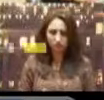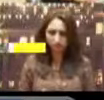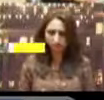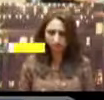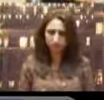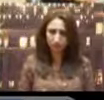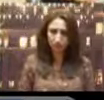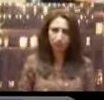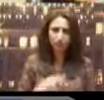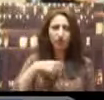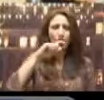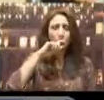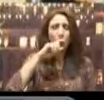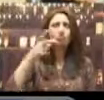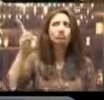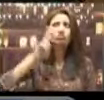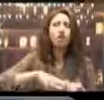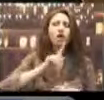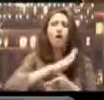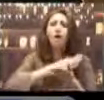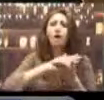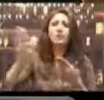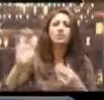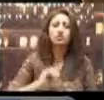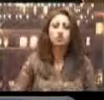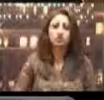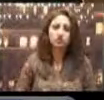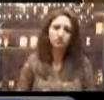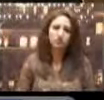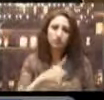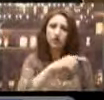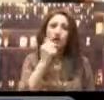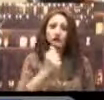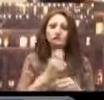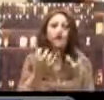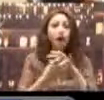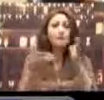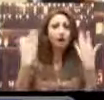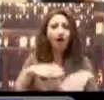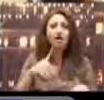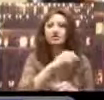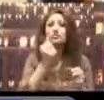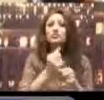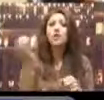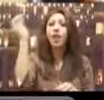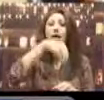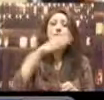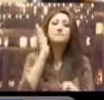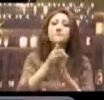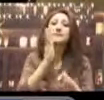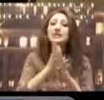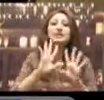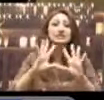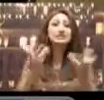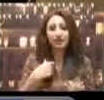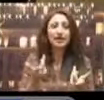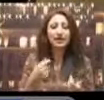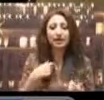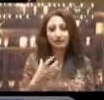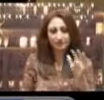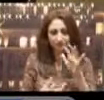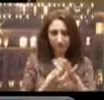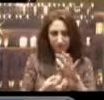وربنا سبحانه وتعالى حتى بيحب ده يعني بيحب البني ادم اللي من ساعه ما خرجت بقى دخلت الفن ازاي؟ يعني ايه اللي حصل؟ وانا في الجامعه. طب